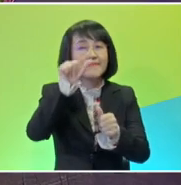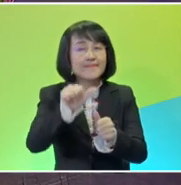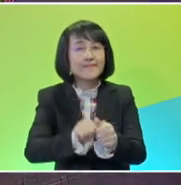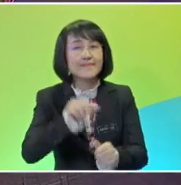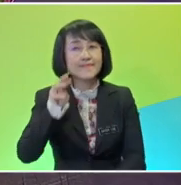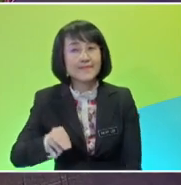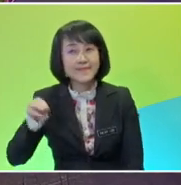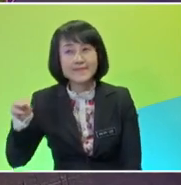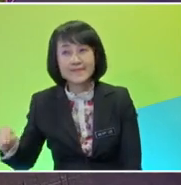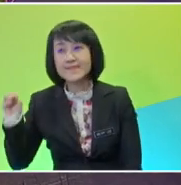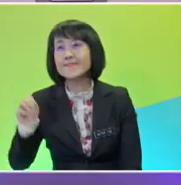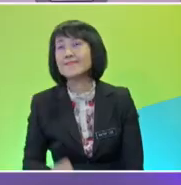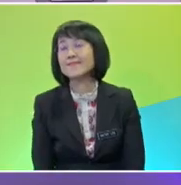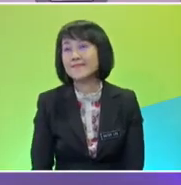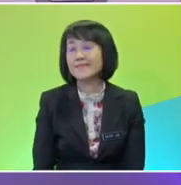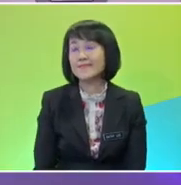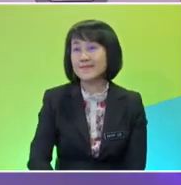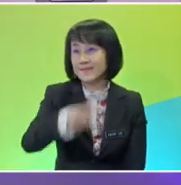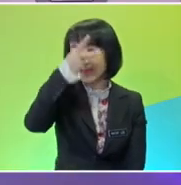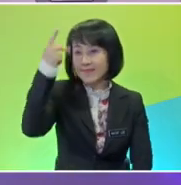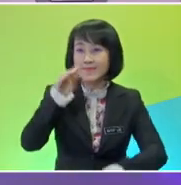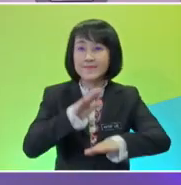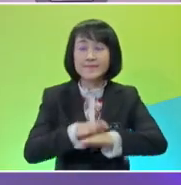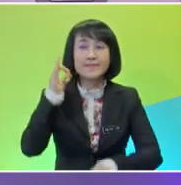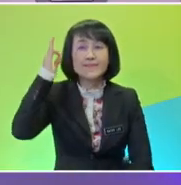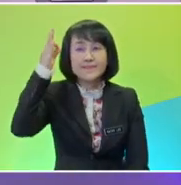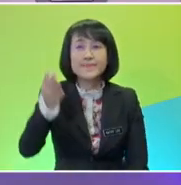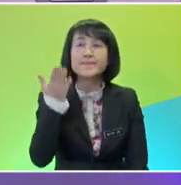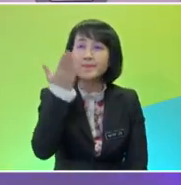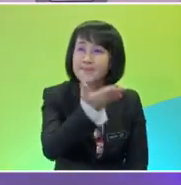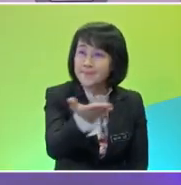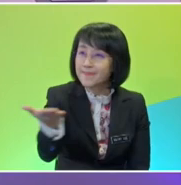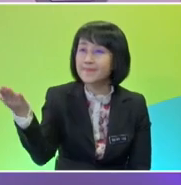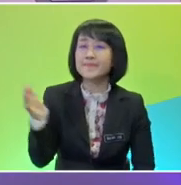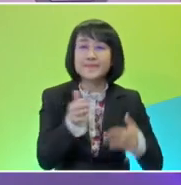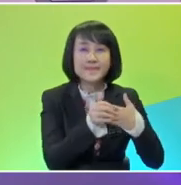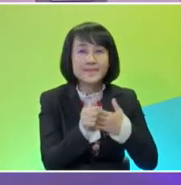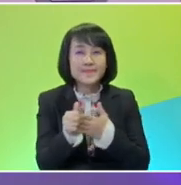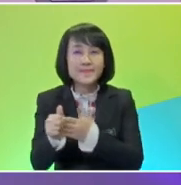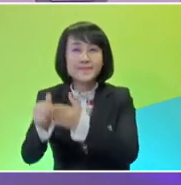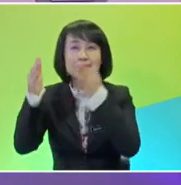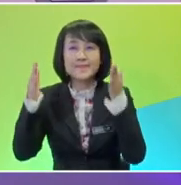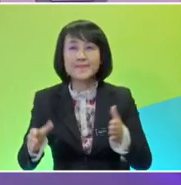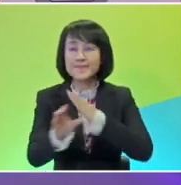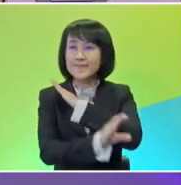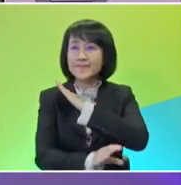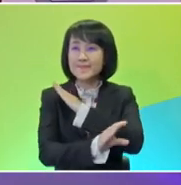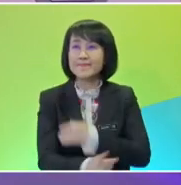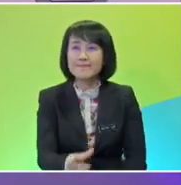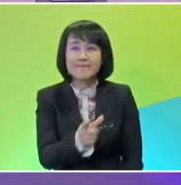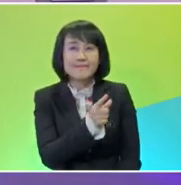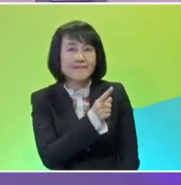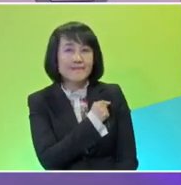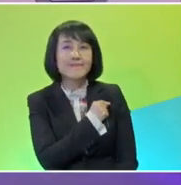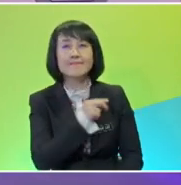kiranya pada masa akan datang Kamulah yang bakal pemimpin ya murid-murid jadi sempatkan nilai murni dalam hati numbuh